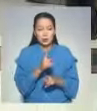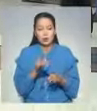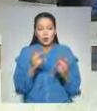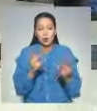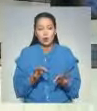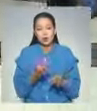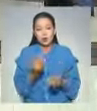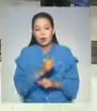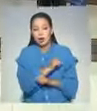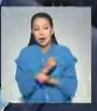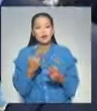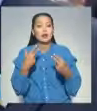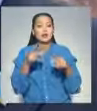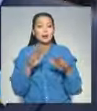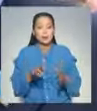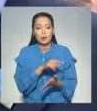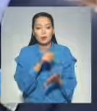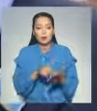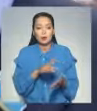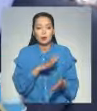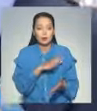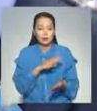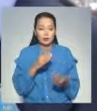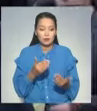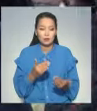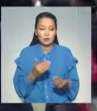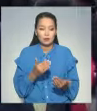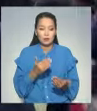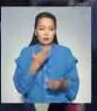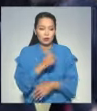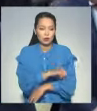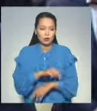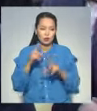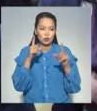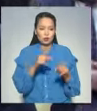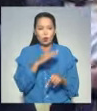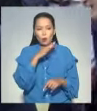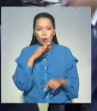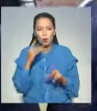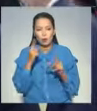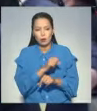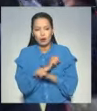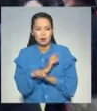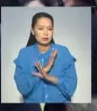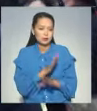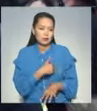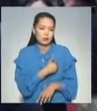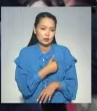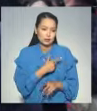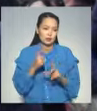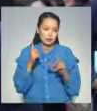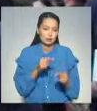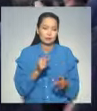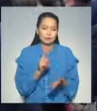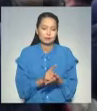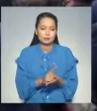қайда болатындарын сұрадық. Шетелге көп болды бармағалы. Шетелді өзім көп шығып тұрамыз, ол себепті маған міндеттерді